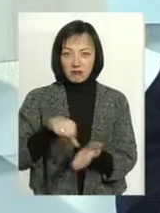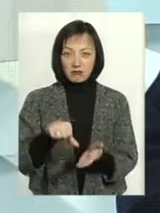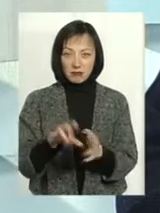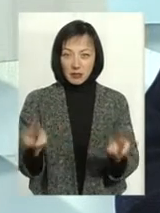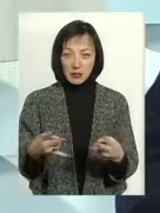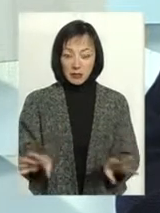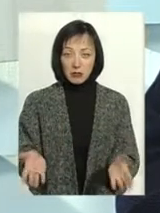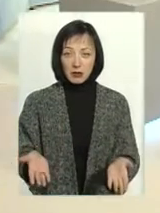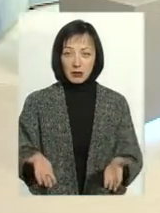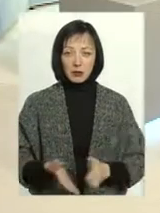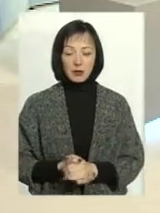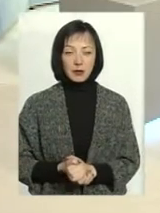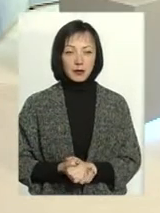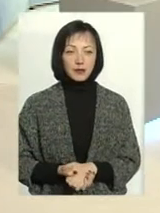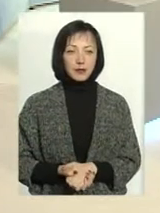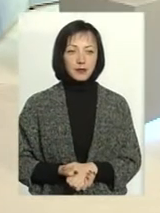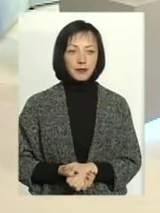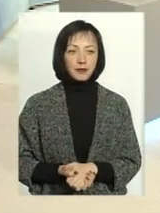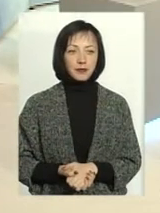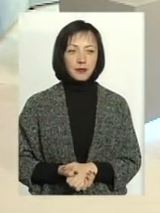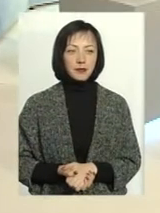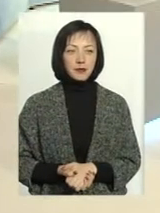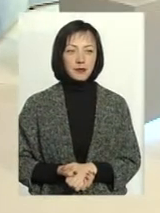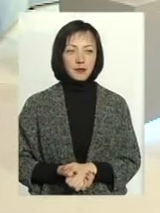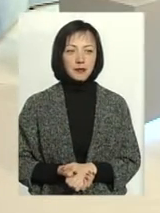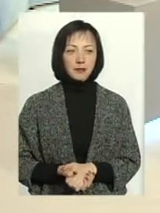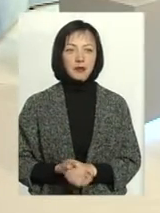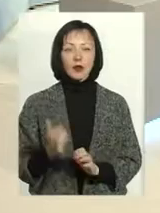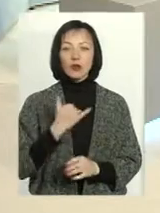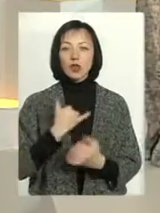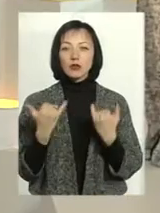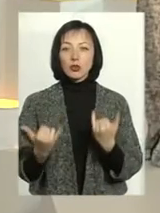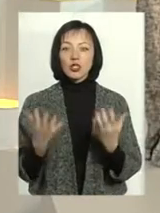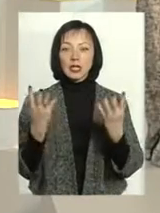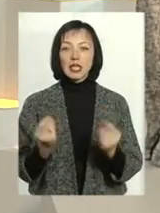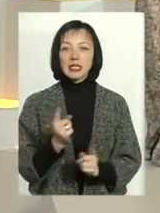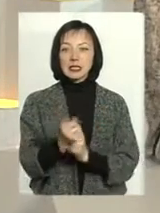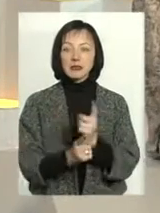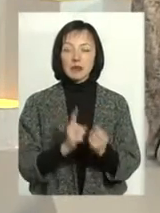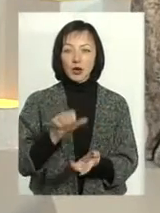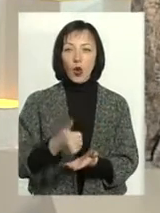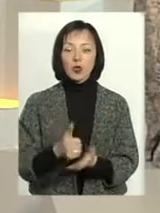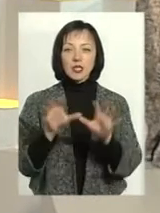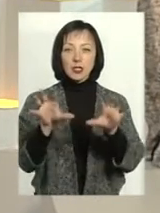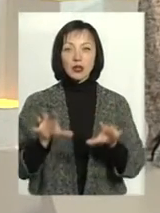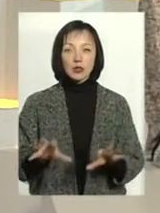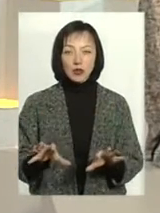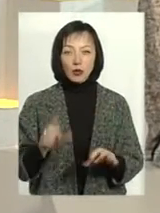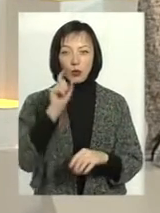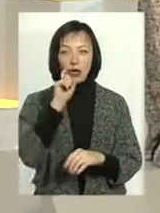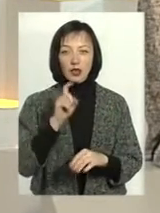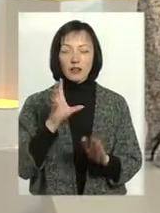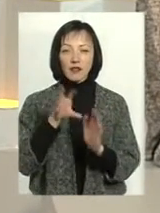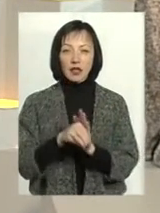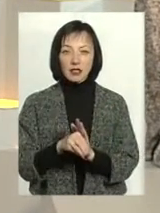справі. В нас на сьогоднішній день зміни до Конституції України в частині правосуддя